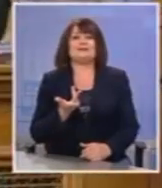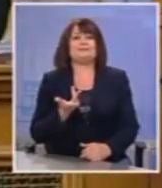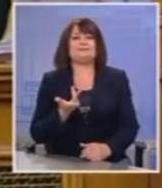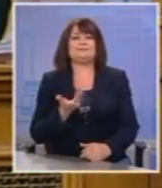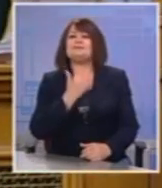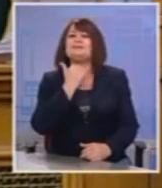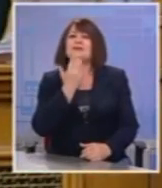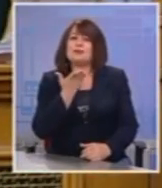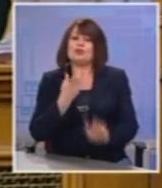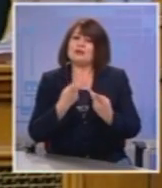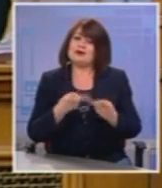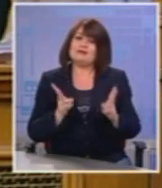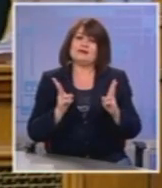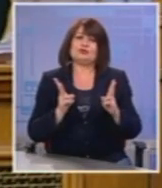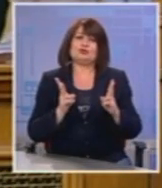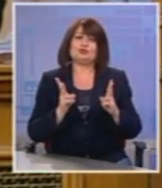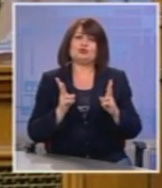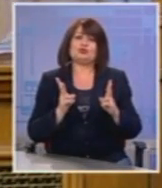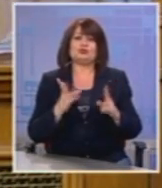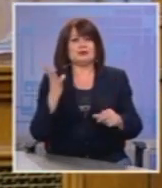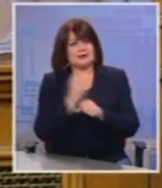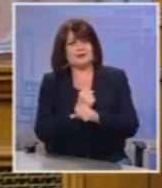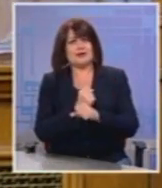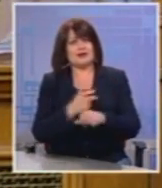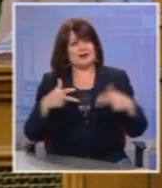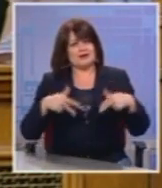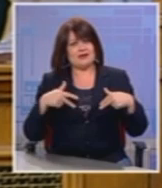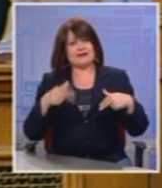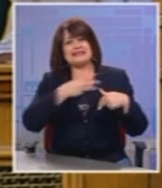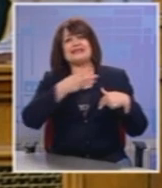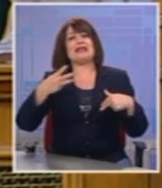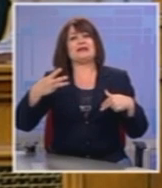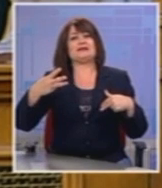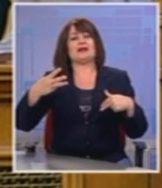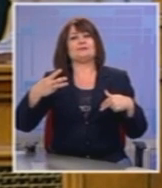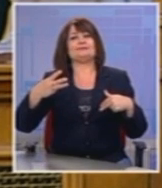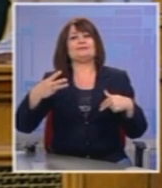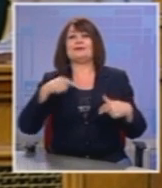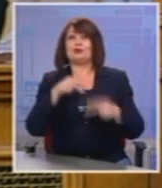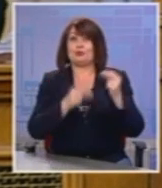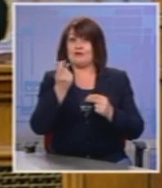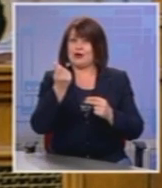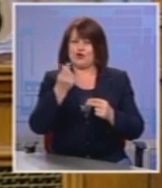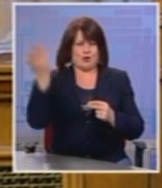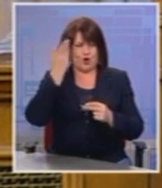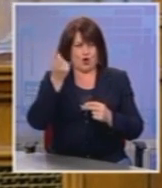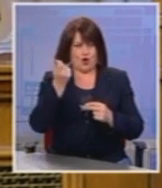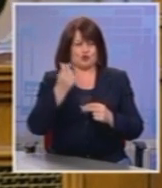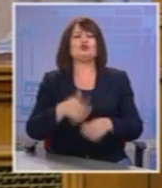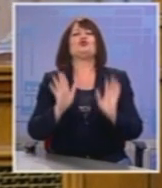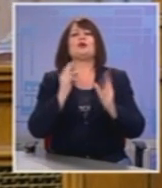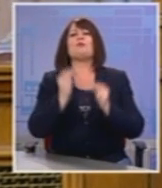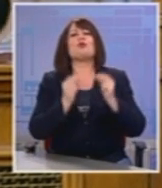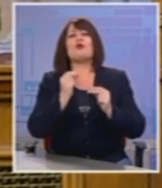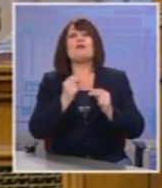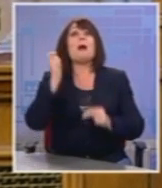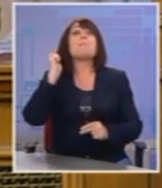μπορούν να επιτρέψουν την επιτυχία της κυβέρνησης συριζα το πρόβλημα δεν είναι το οικονομικό κόστος το πρόβλημά τους είναι